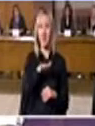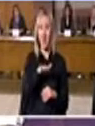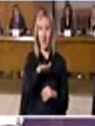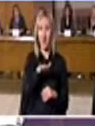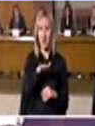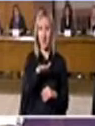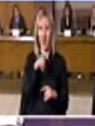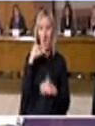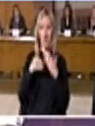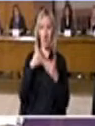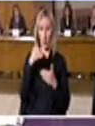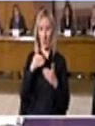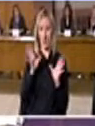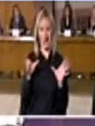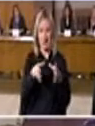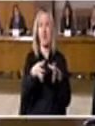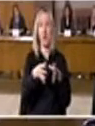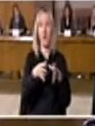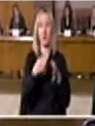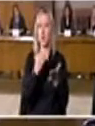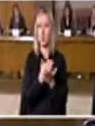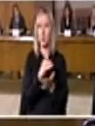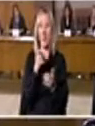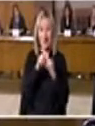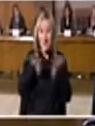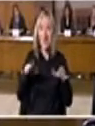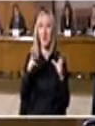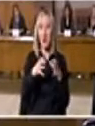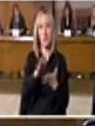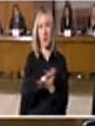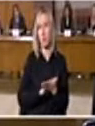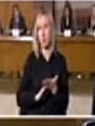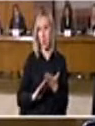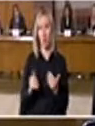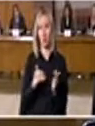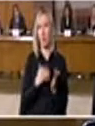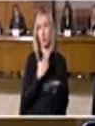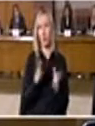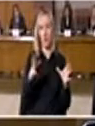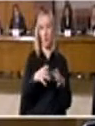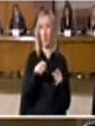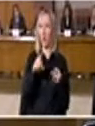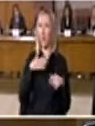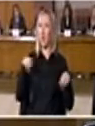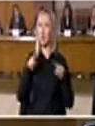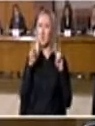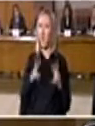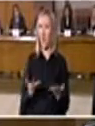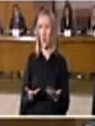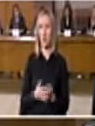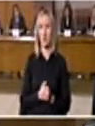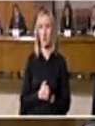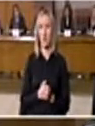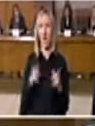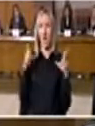proces desegregacije je još uvek na samom početku. To smo mi, to je naša stvarnost. A sliku